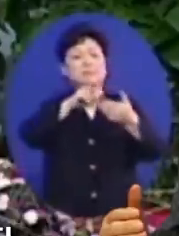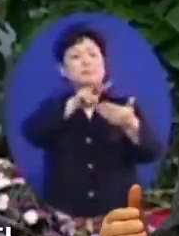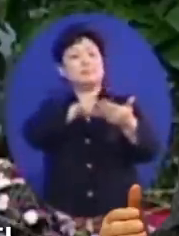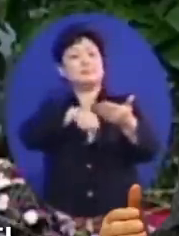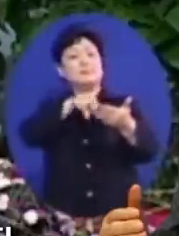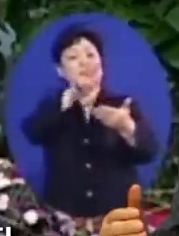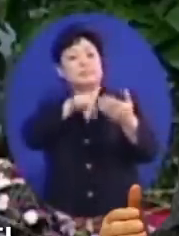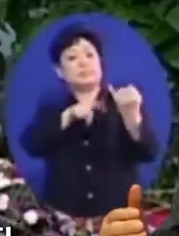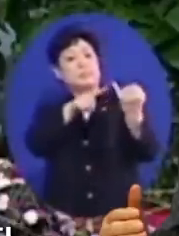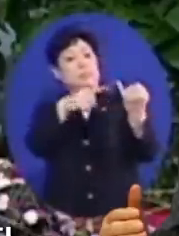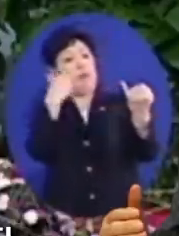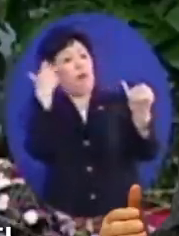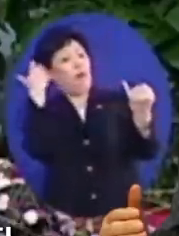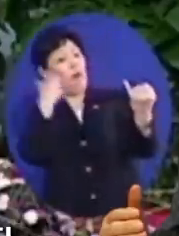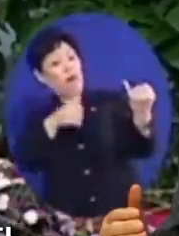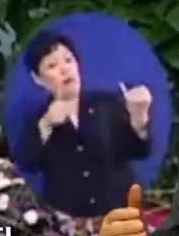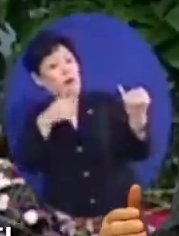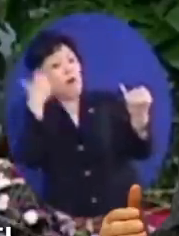빠져서 말에서 떨어지고 마는 것입니다.